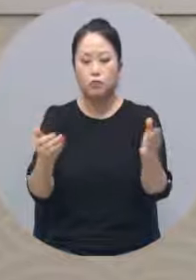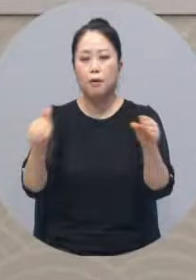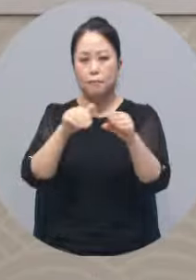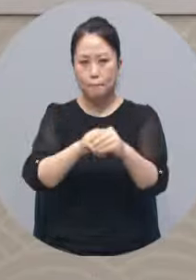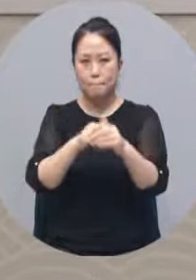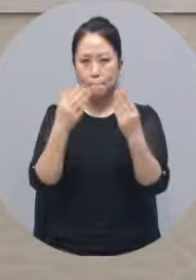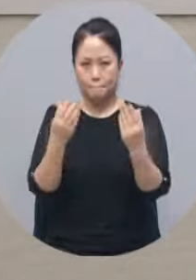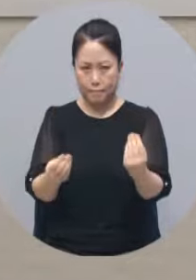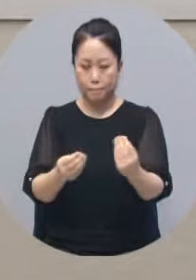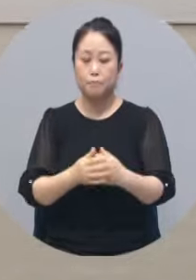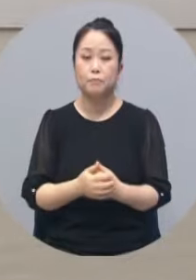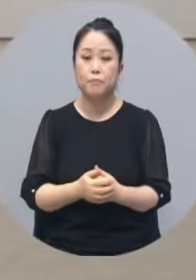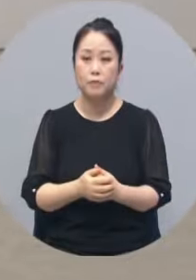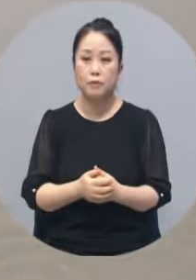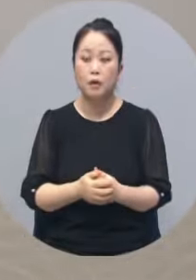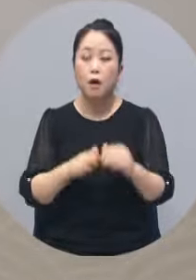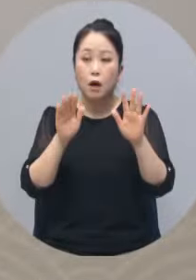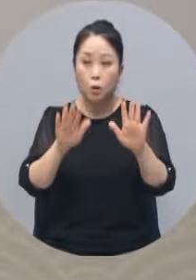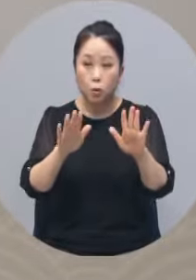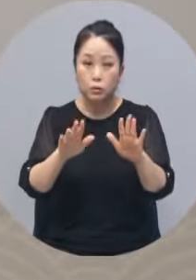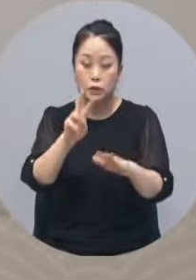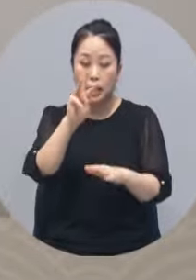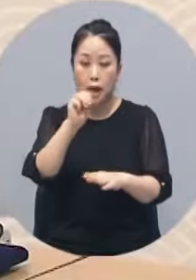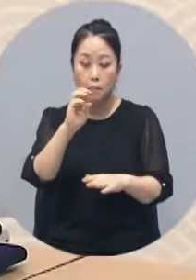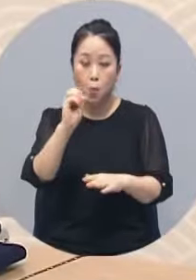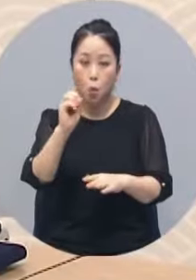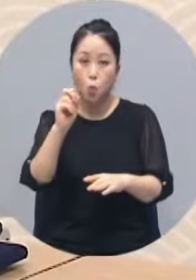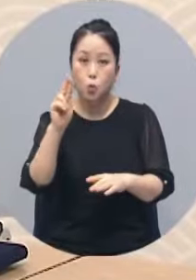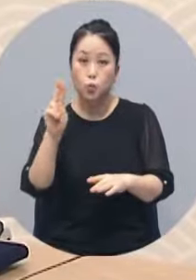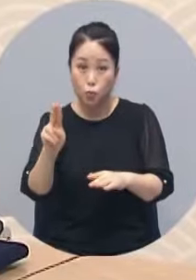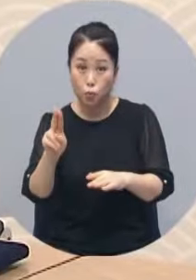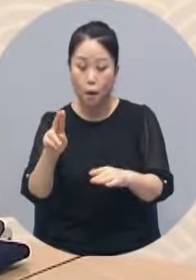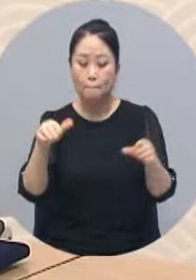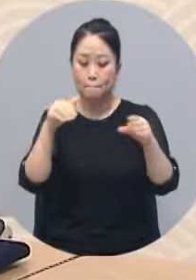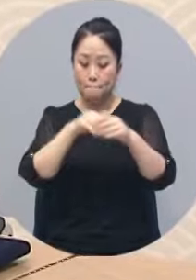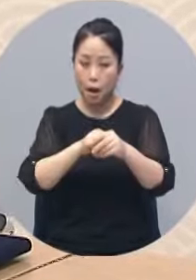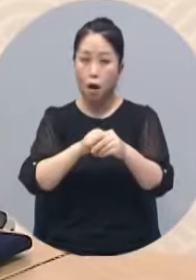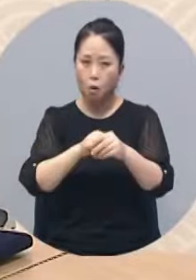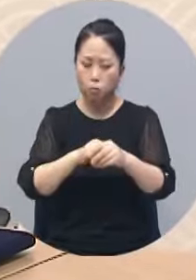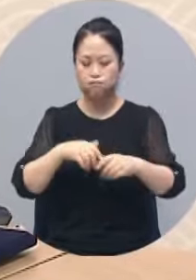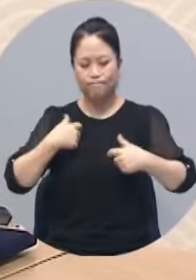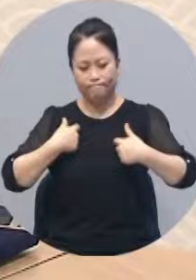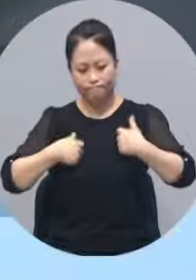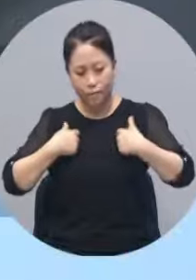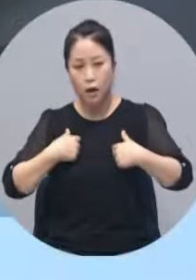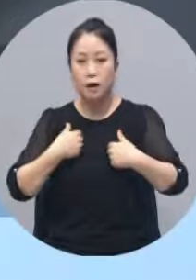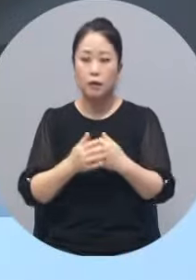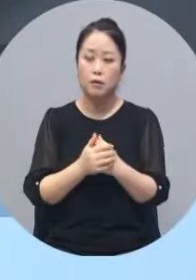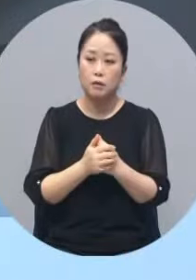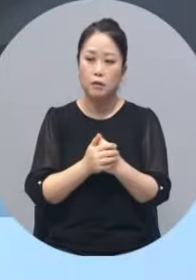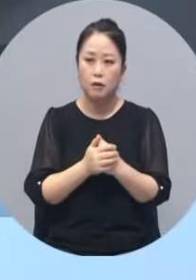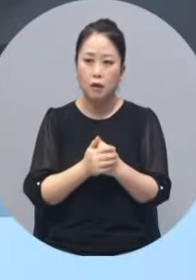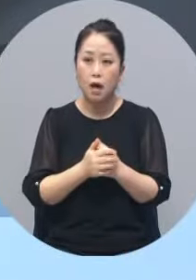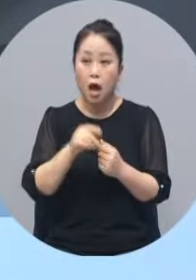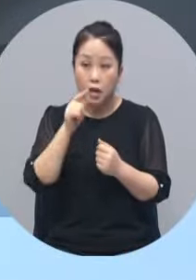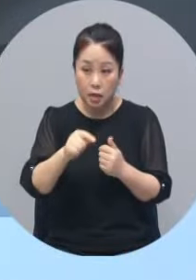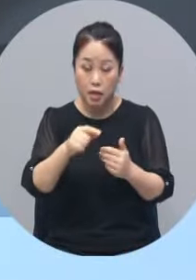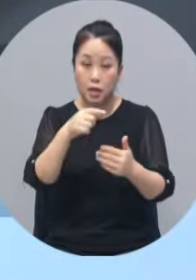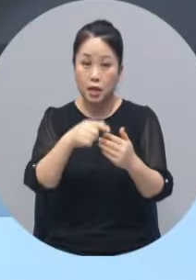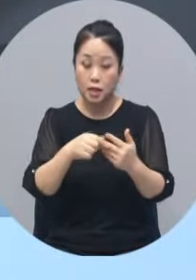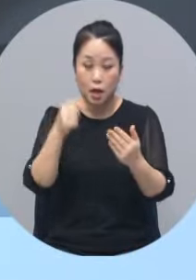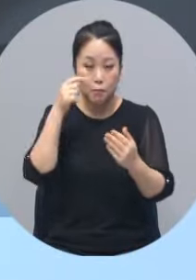체결했습니다. 오늘 MOU를 맺게 돼서 정말 기쁘게 생각합니다. We are very pleased